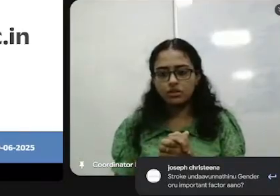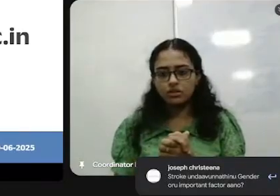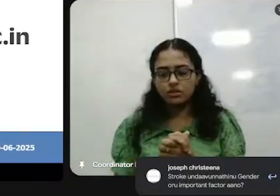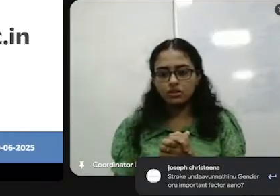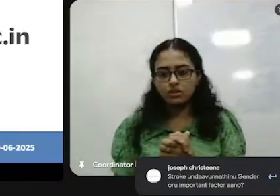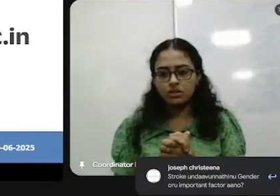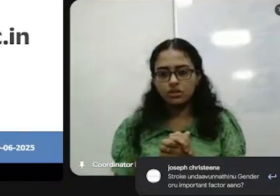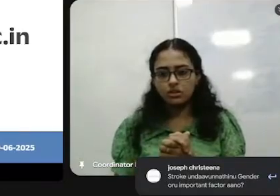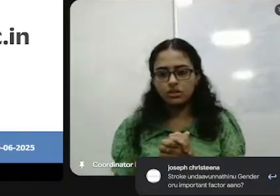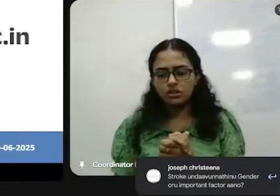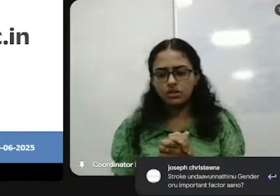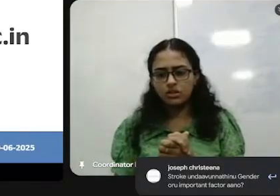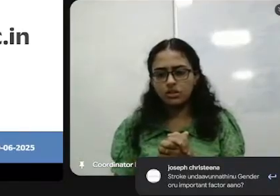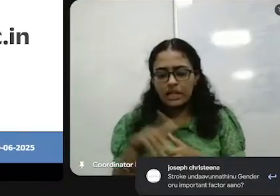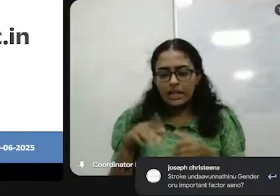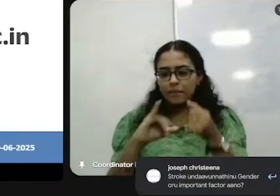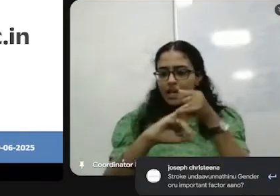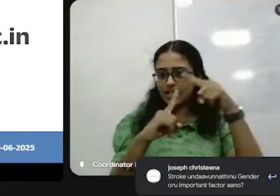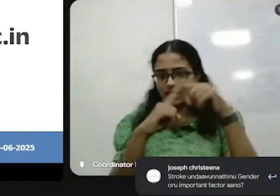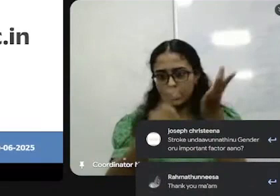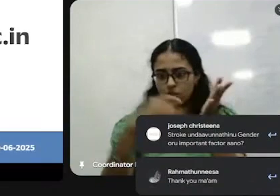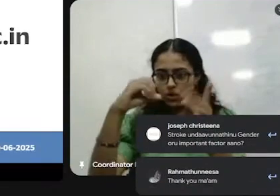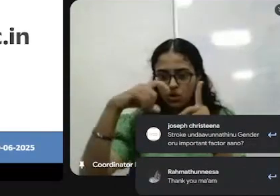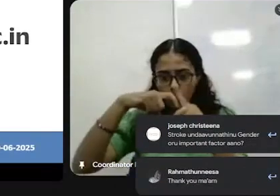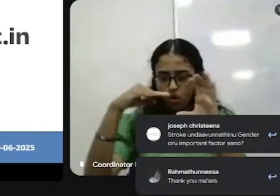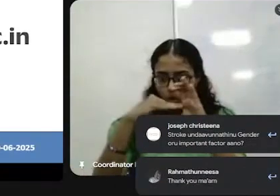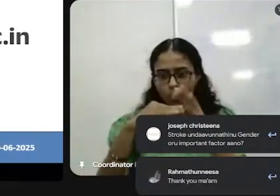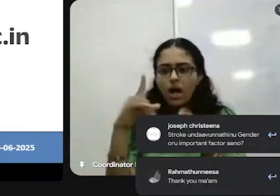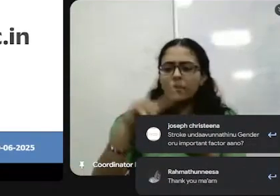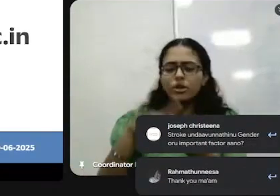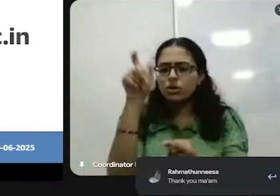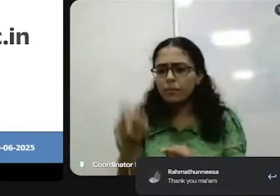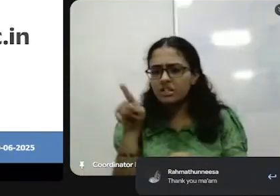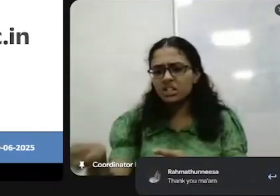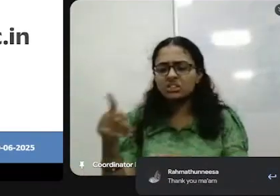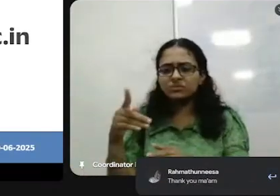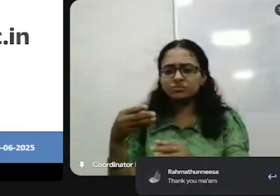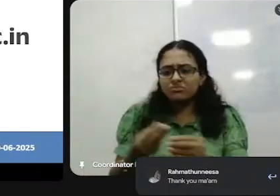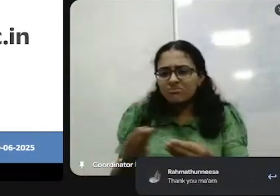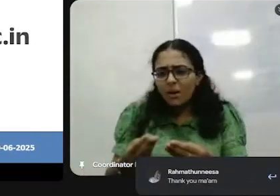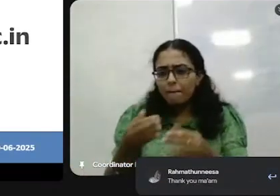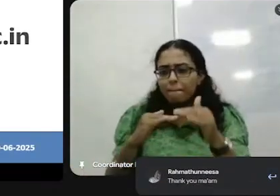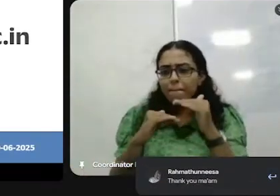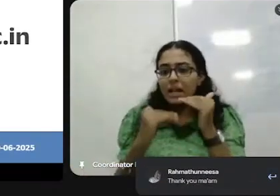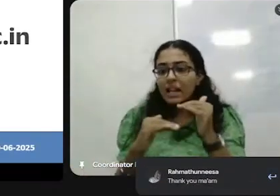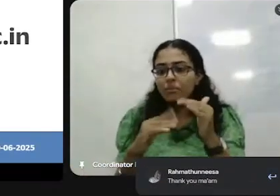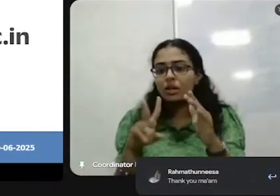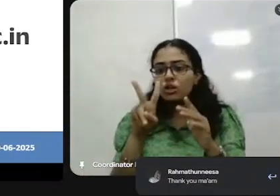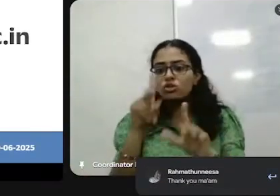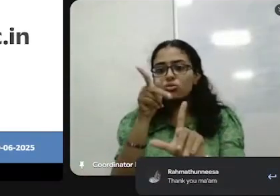ഈ സ്ട്രോക്ക് വന്ന ഒരാൾക്ക് റിക്കവറിക്കായിട്ട് 2 years ആണ് മാക്സിമം